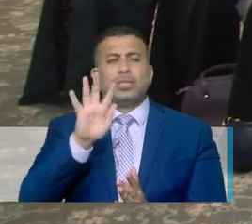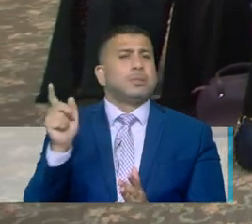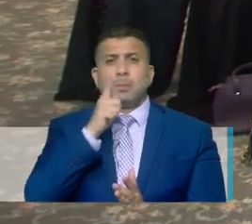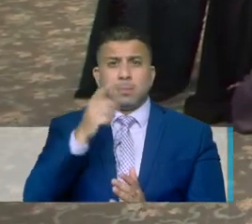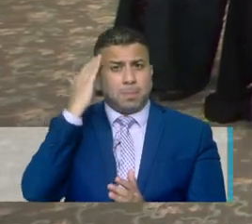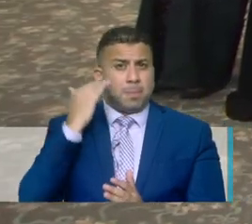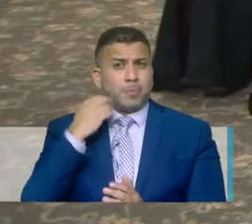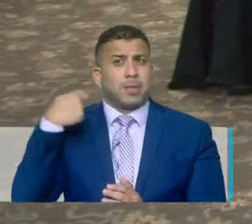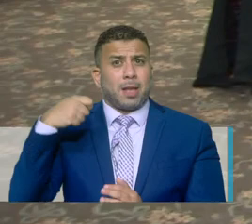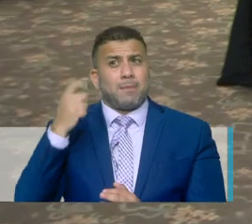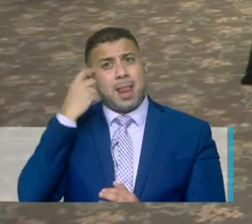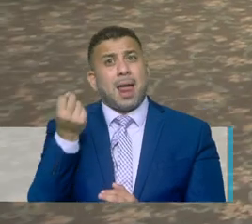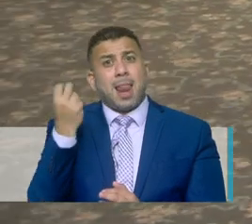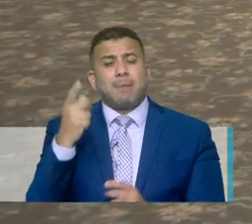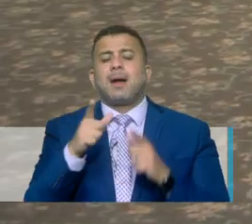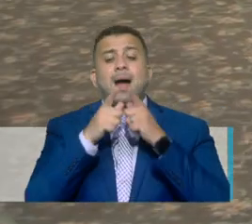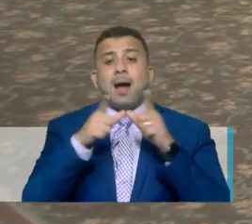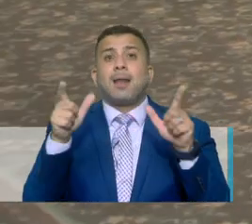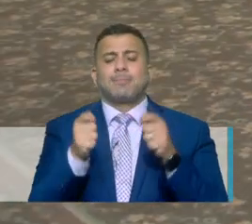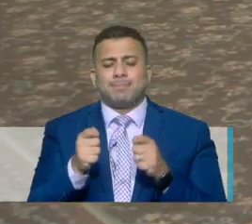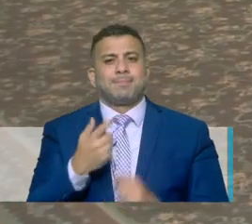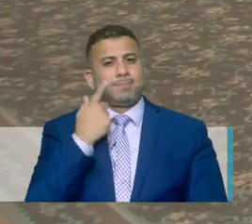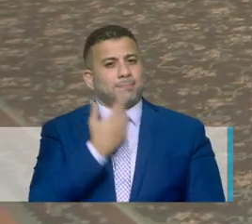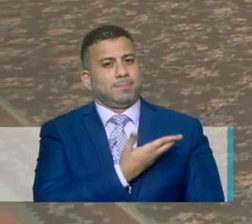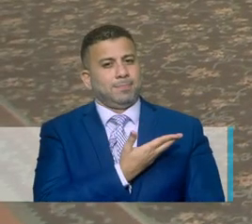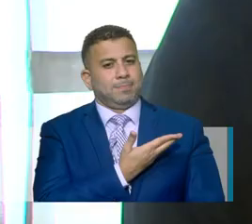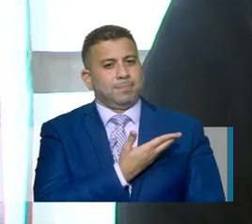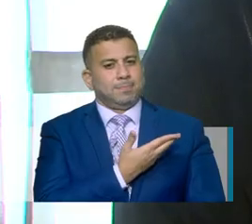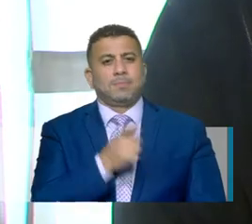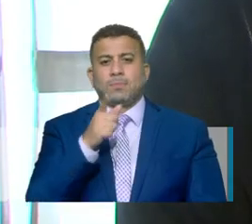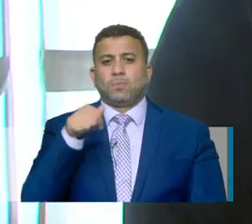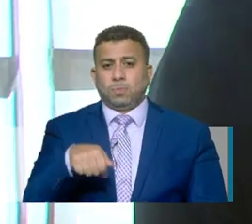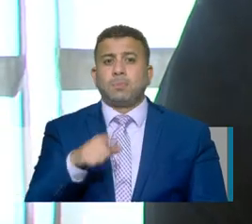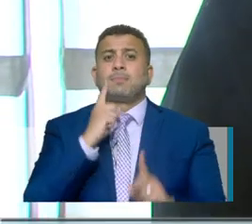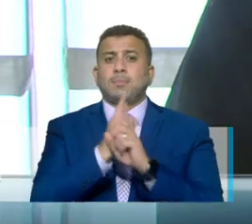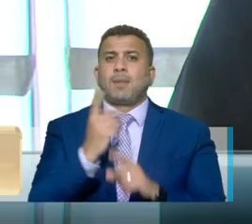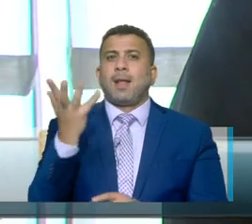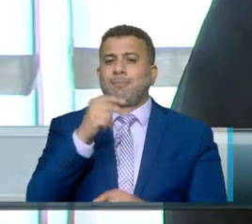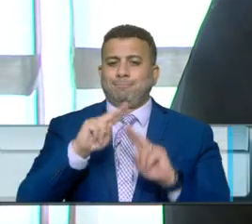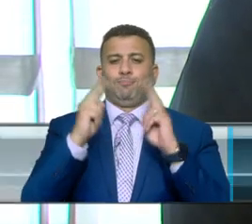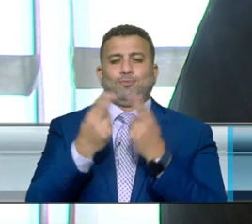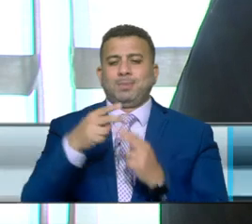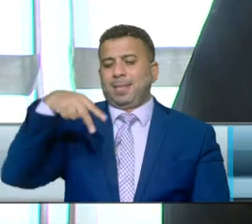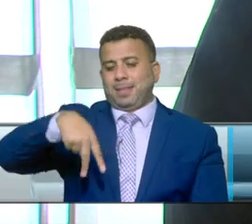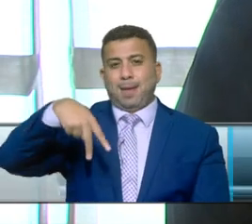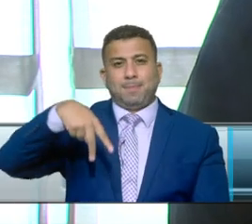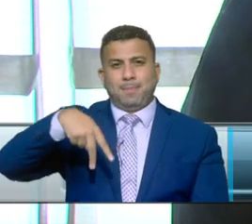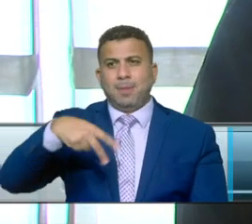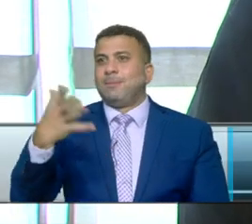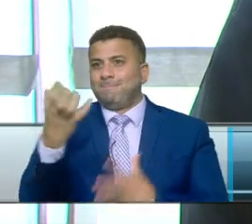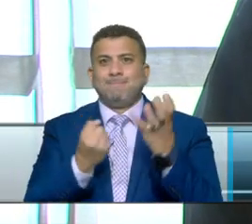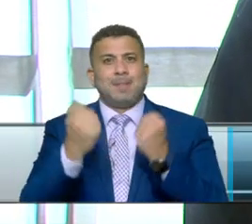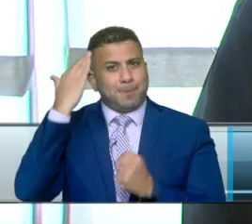المكتب الثقافي والإعلامي في كلمتها. هذا هو ملتقى أديبات الإمارات الثامن الذي نستقطب فيه عدد